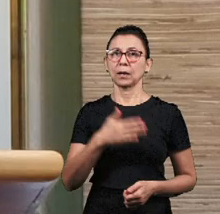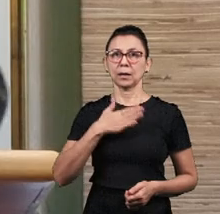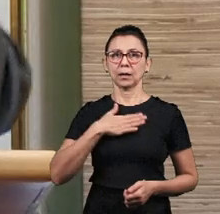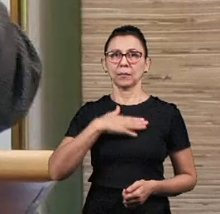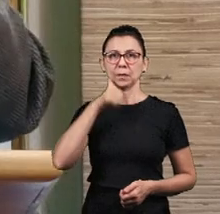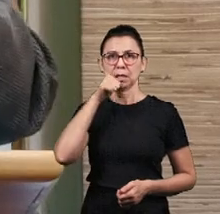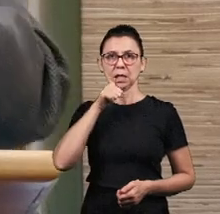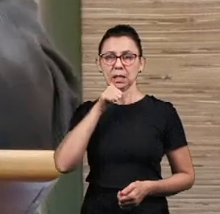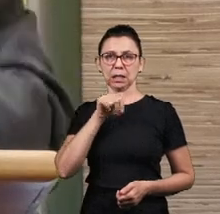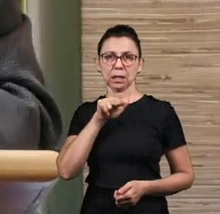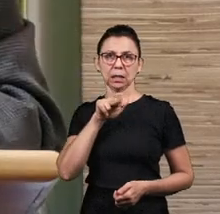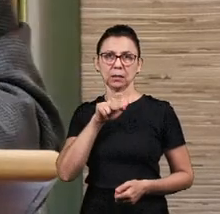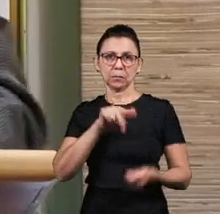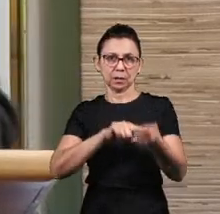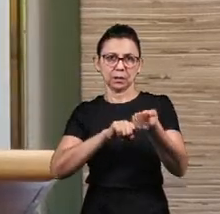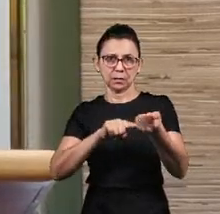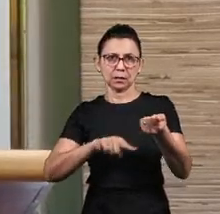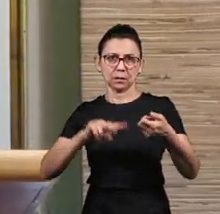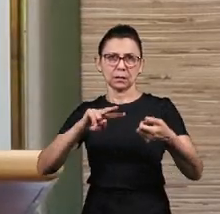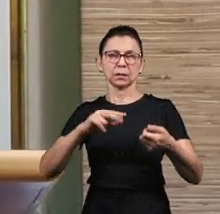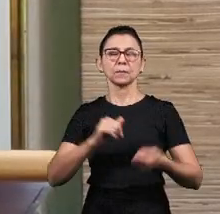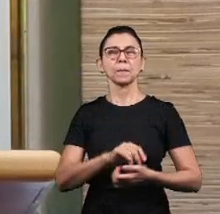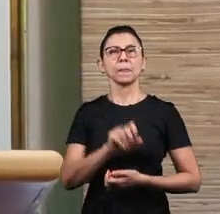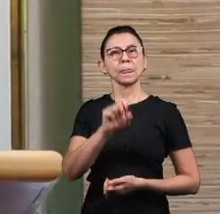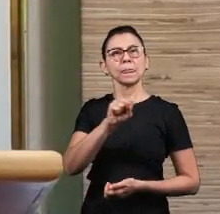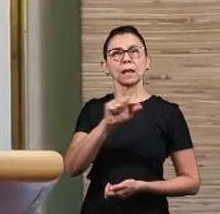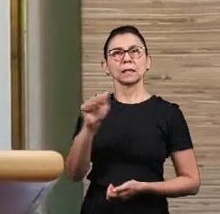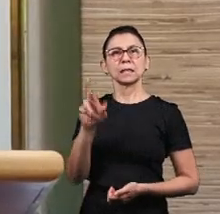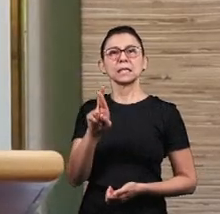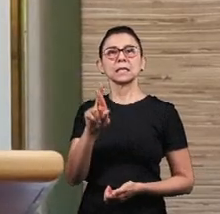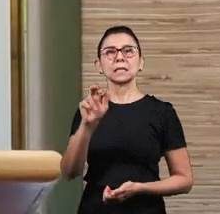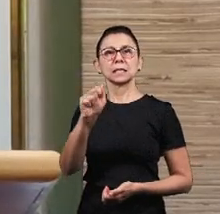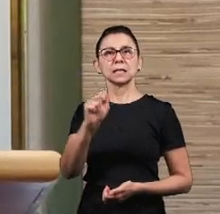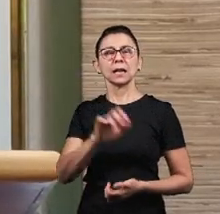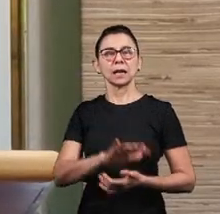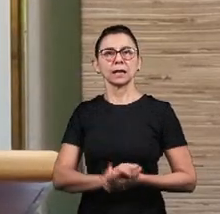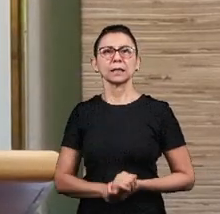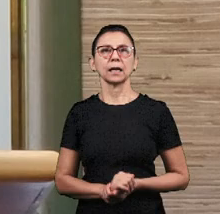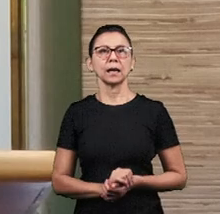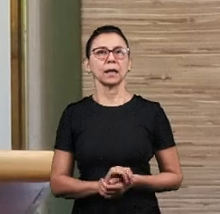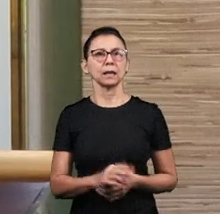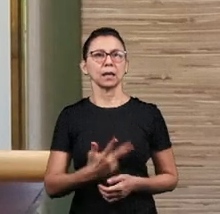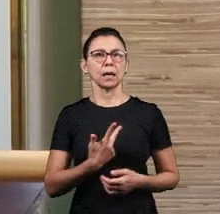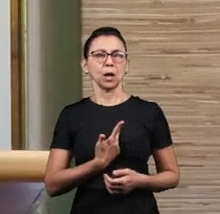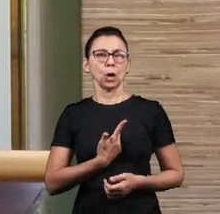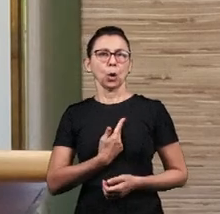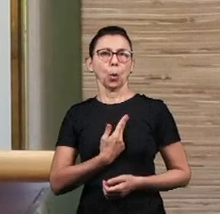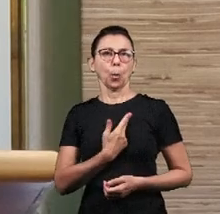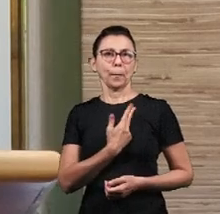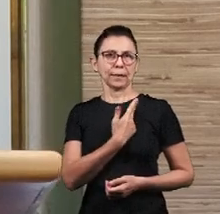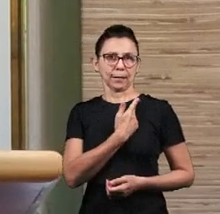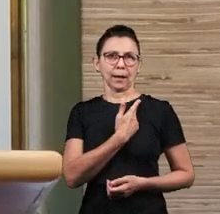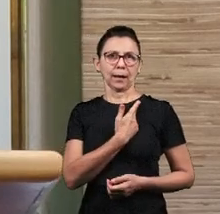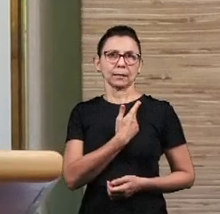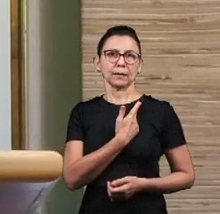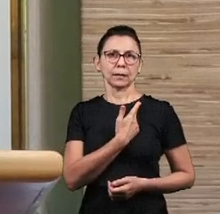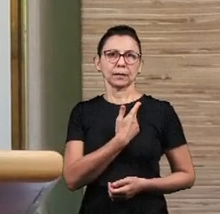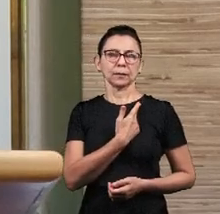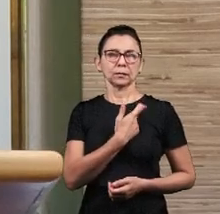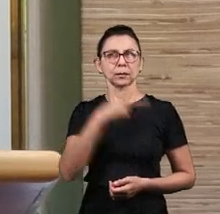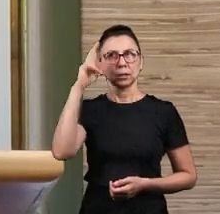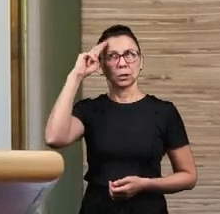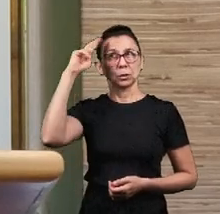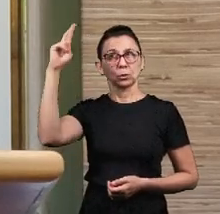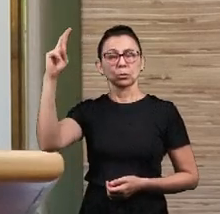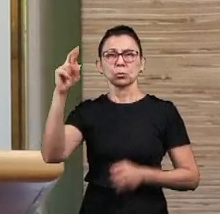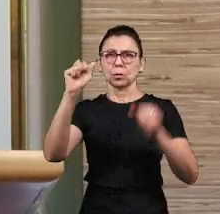Sarah, afin que tous puissent savoir, elle a été opérée avant-hier. Dieu a fait une œuvre merveilleuse.